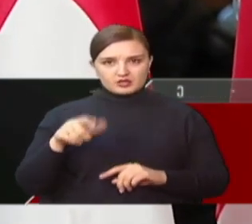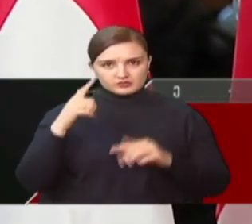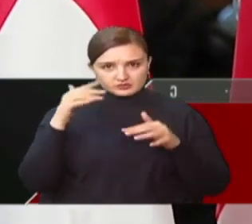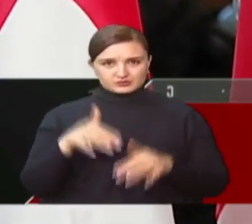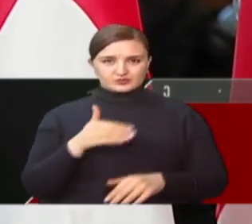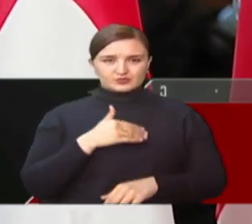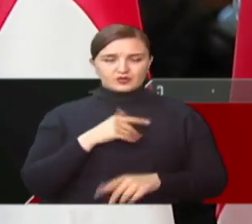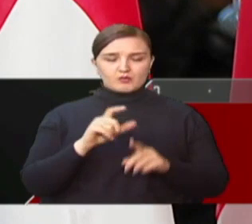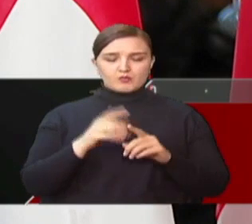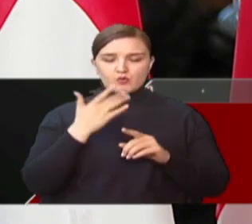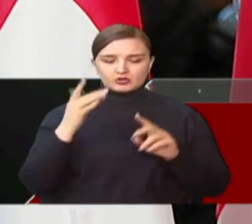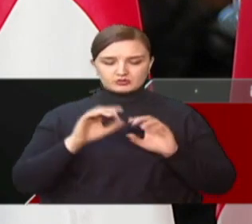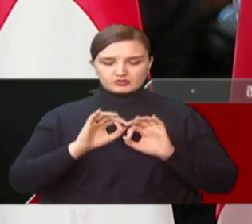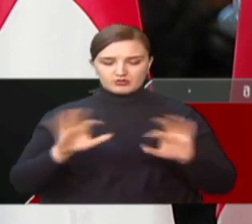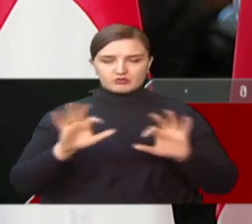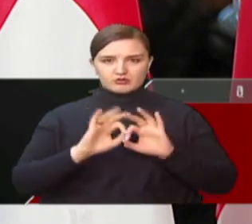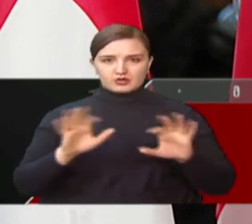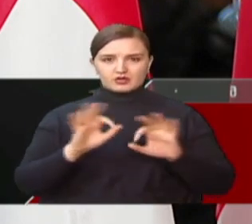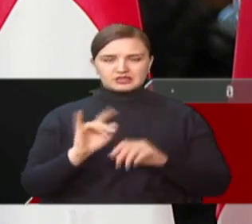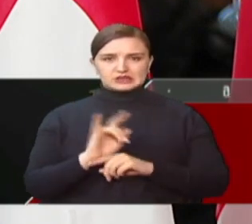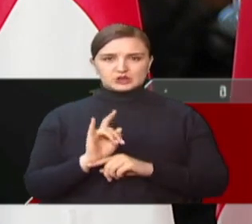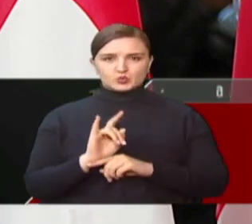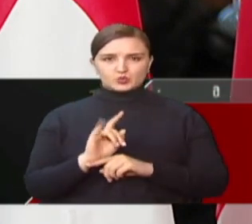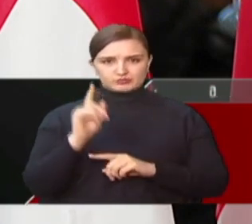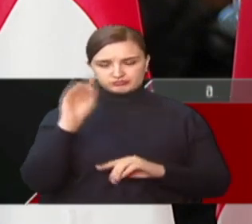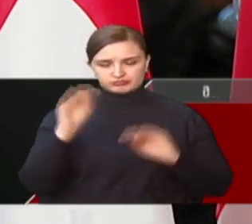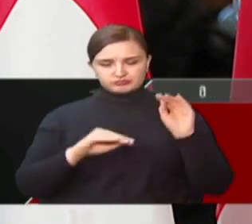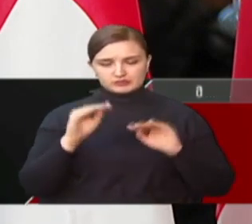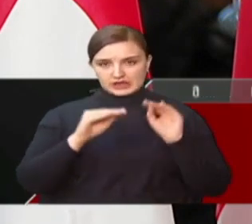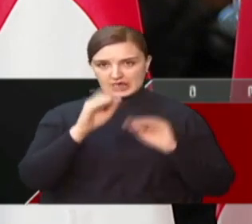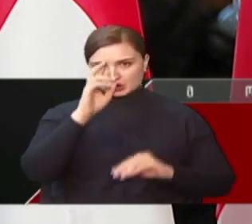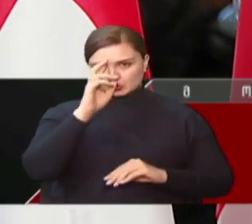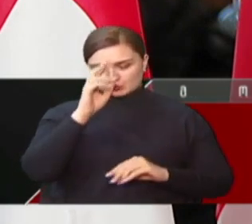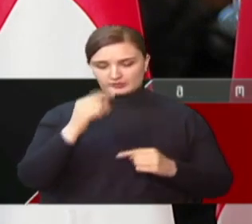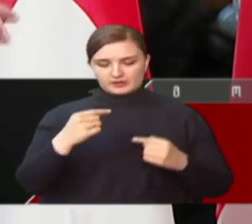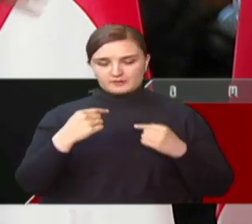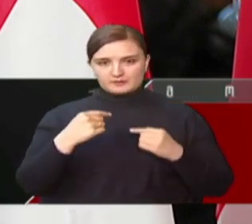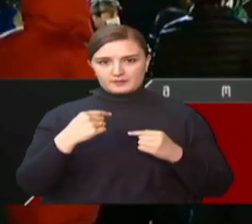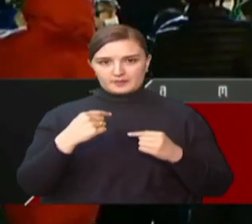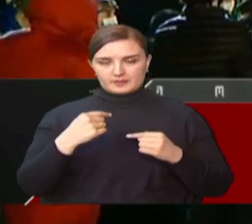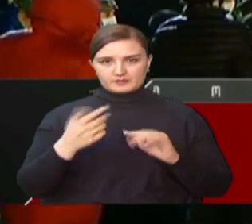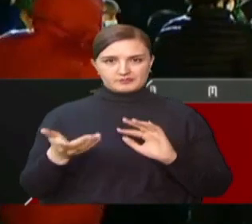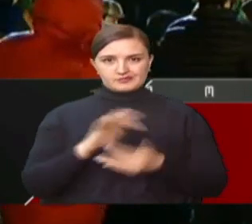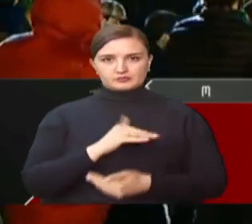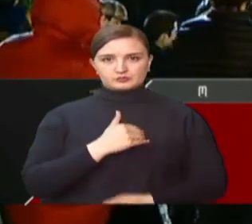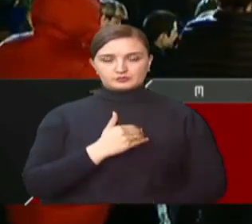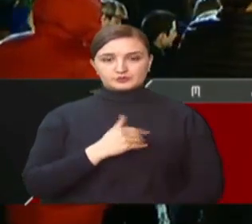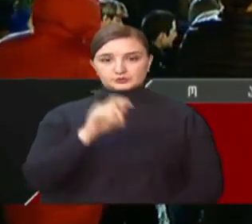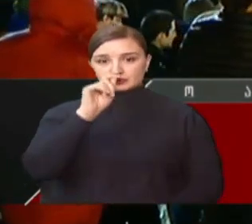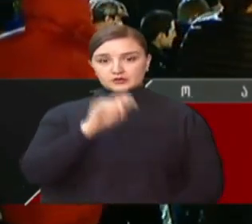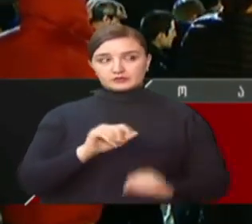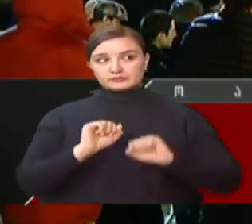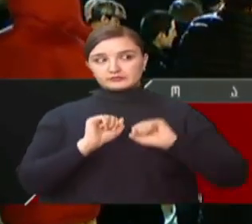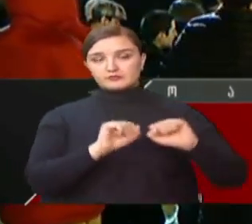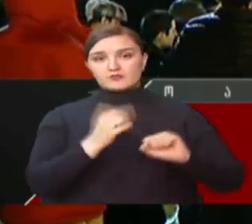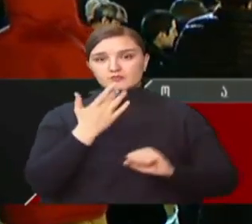პოლიტიკური მოტოვები თითქმის აი ეს ფეიკები რატო კეთდება რომ ხელისუფლებას ასე ვთქვათ ძალით გადააყირავენ უკრაინისთვის გამოხატული